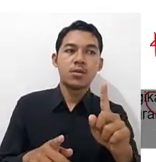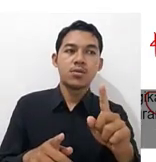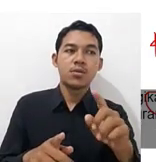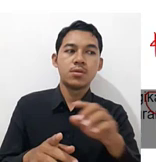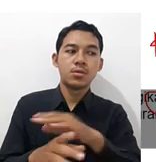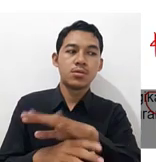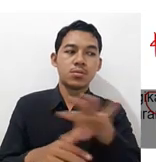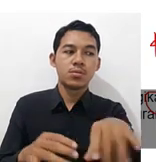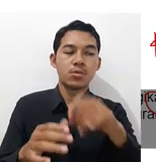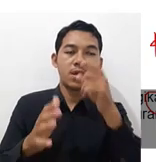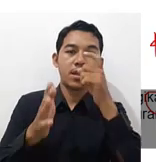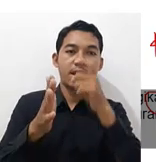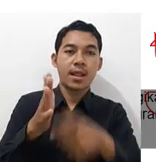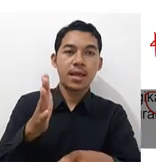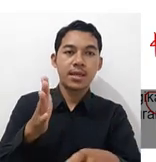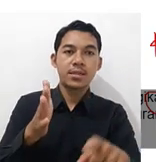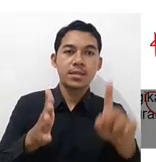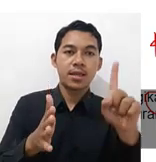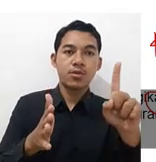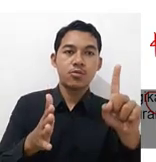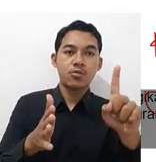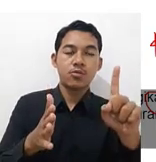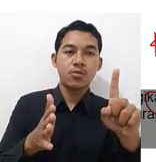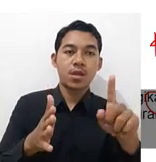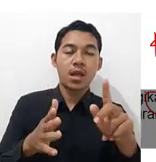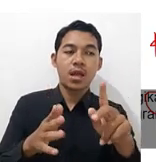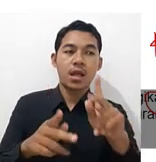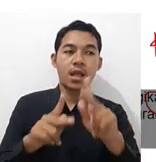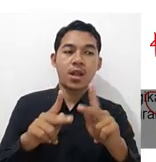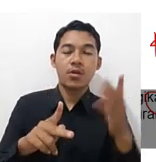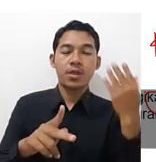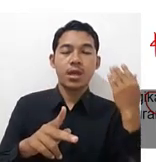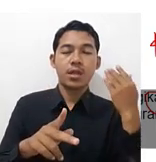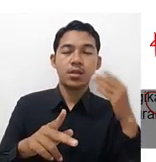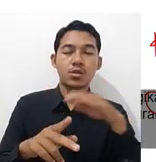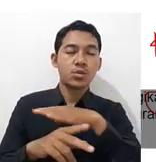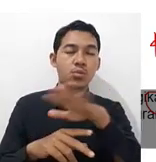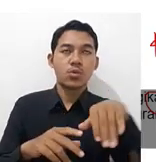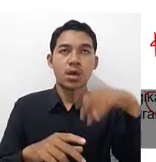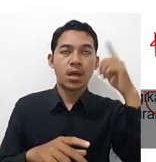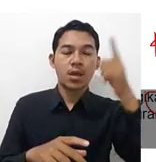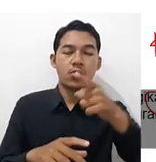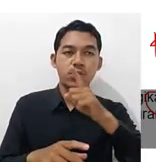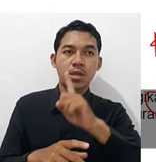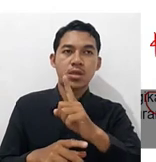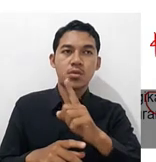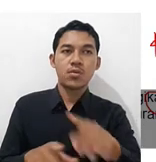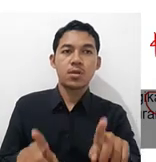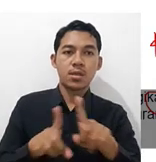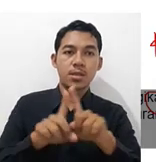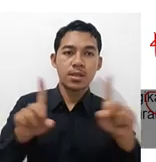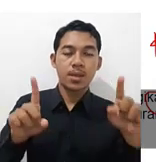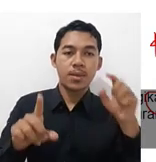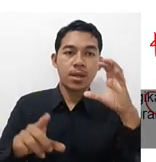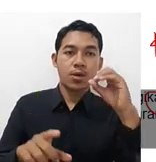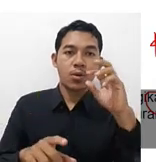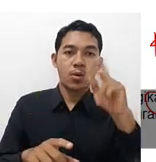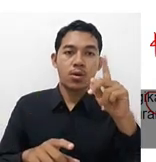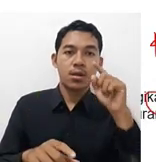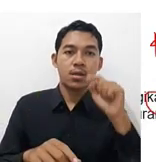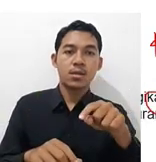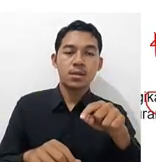bernilai 1. Nah kalau tadi N itu saklek ya, harus semua inputnya bernilai 1 biar outputnya nilai 1. Nah kalau si OR